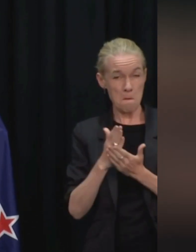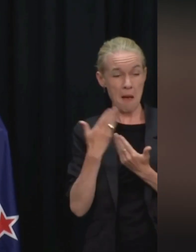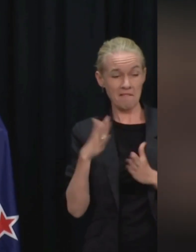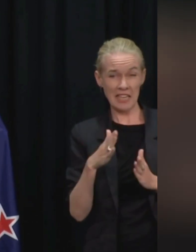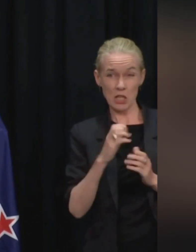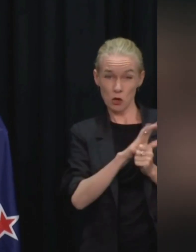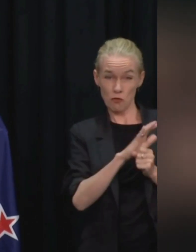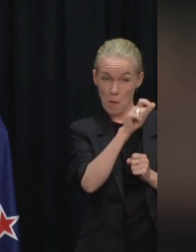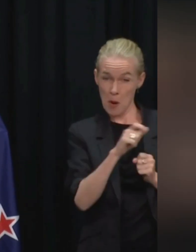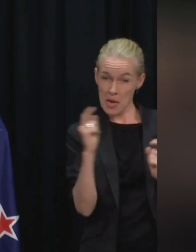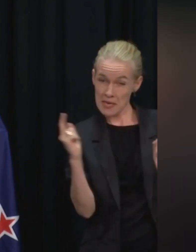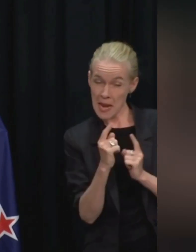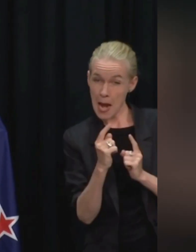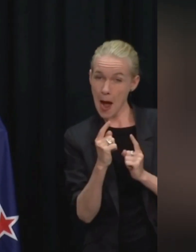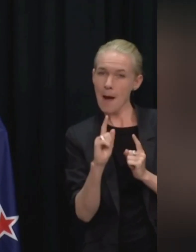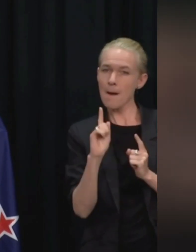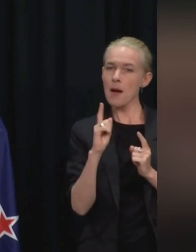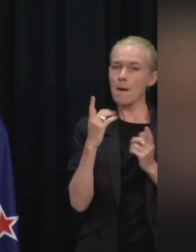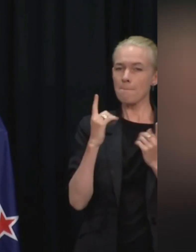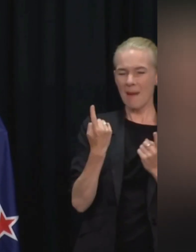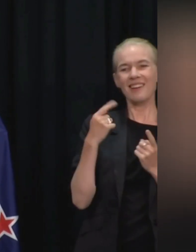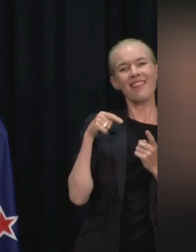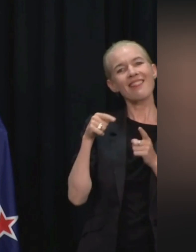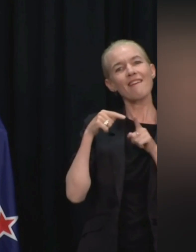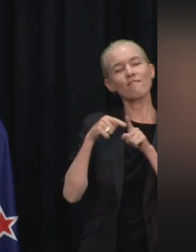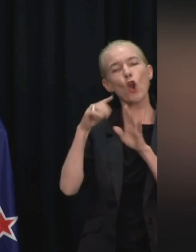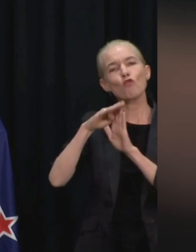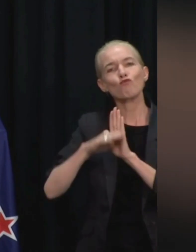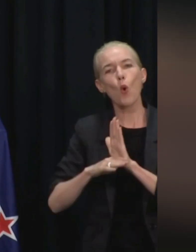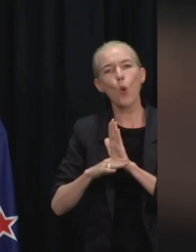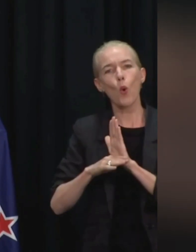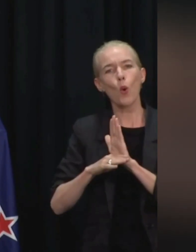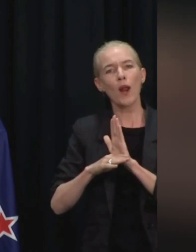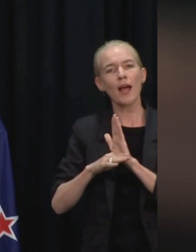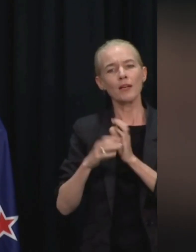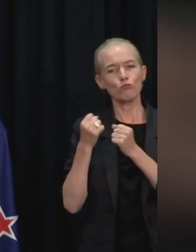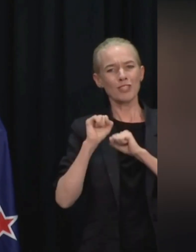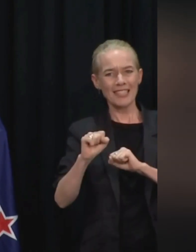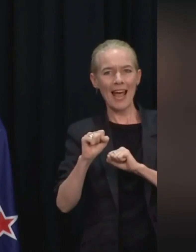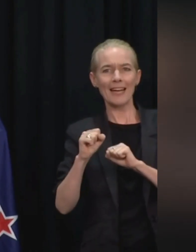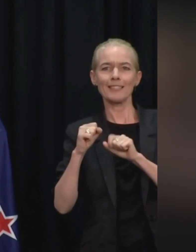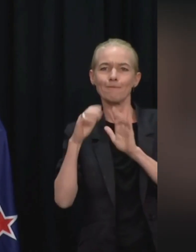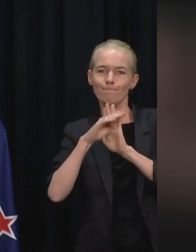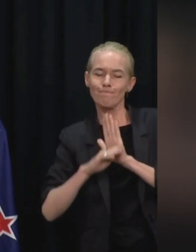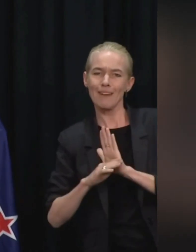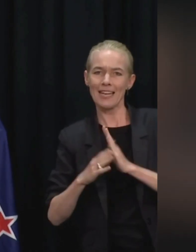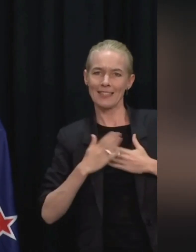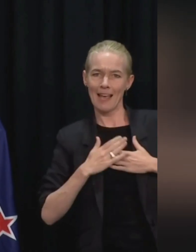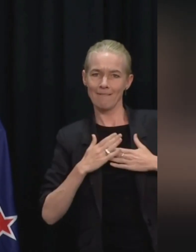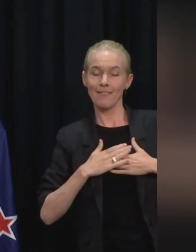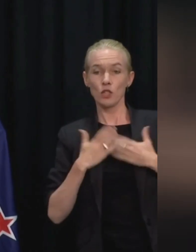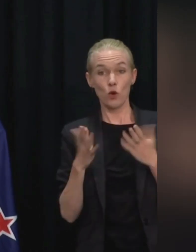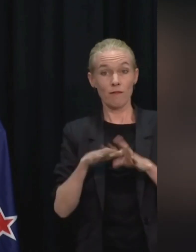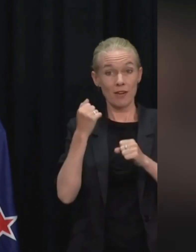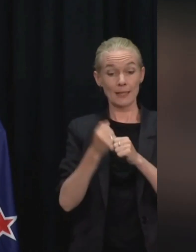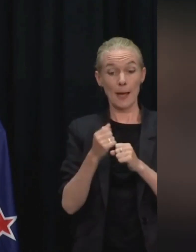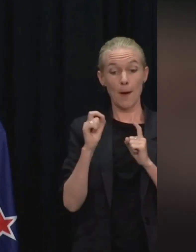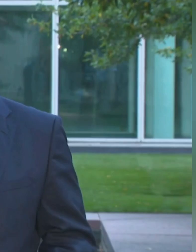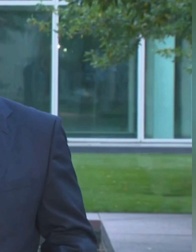집단 감염이라니 정말 끝날 때까지 끝난 게 아니네요. 계속해서 항상